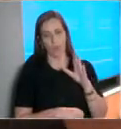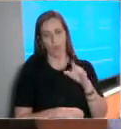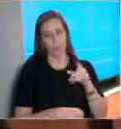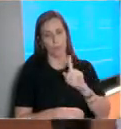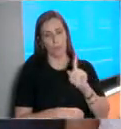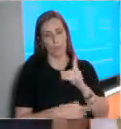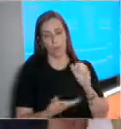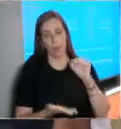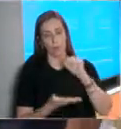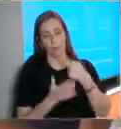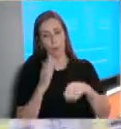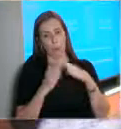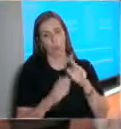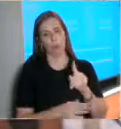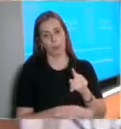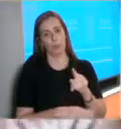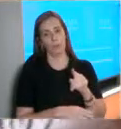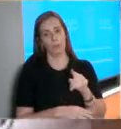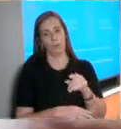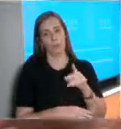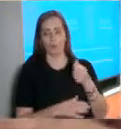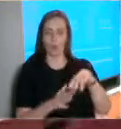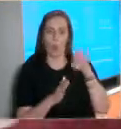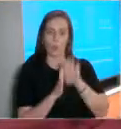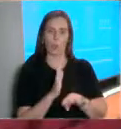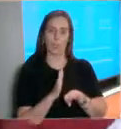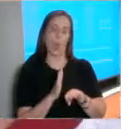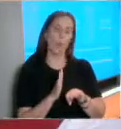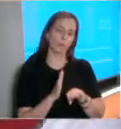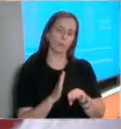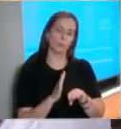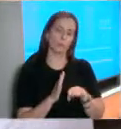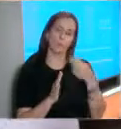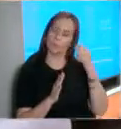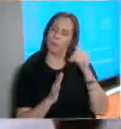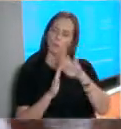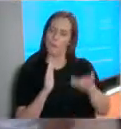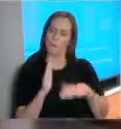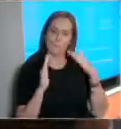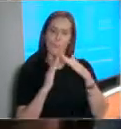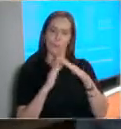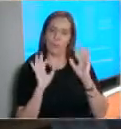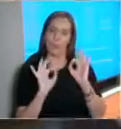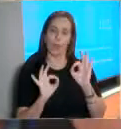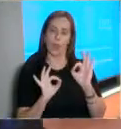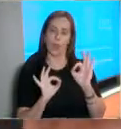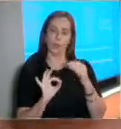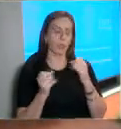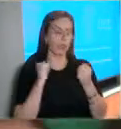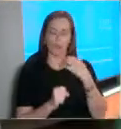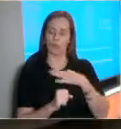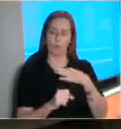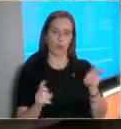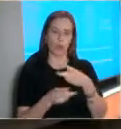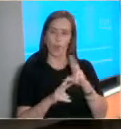האלה שאין להם מימון לדירה, לפחות שיוזילו את המחירים ביוקר הדיור. היוקר הדיור ממש שוחט אותנו.